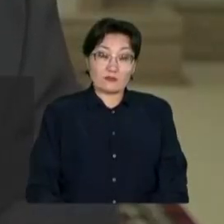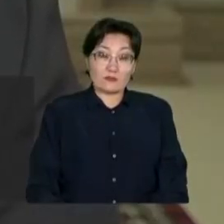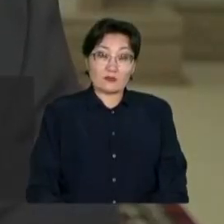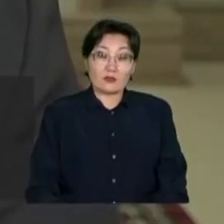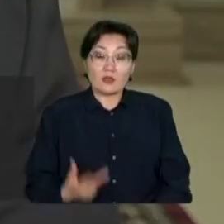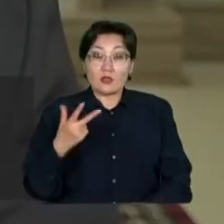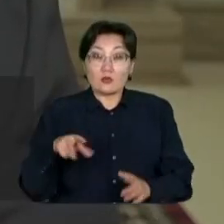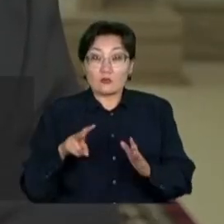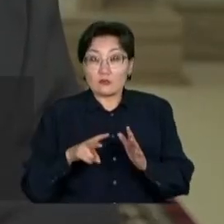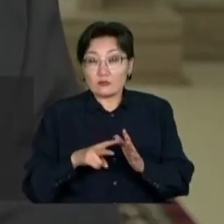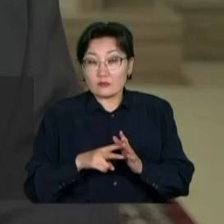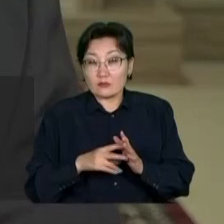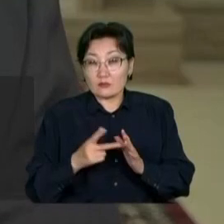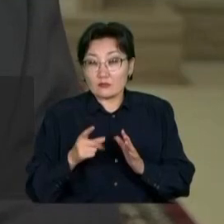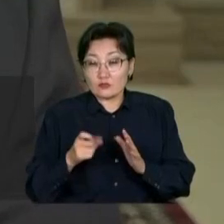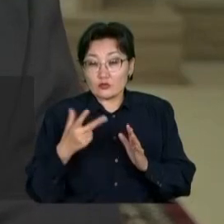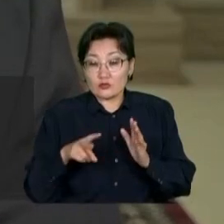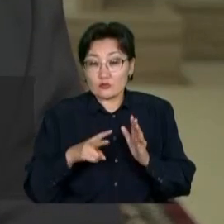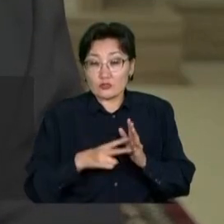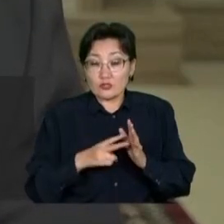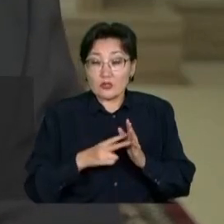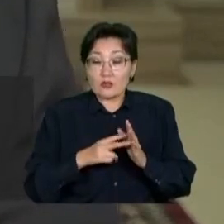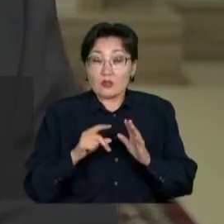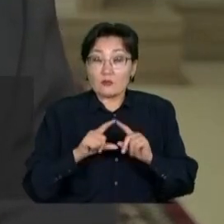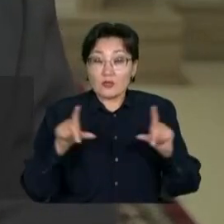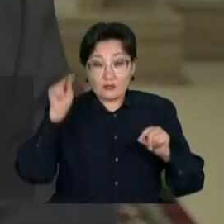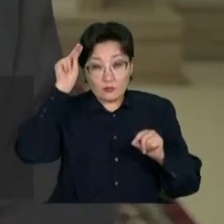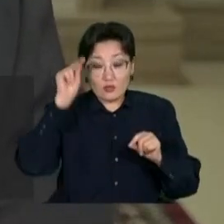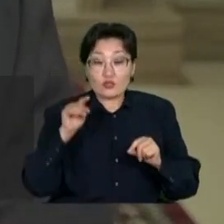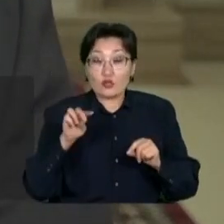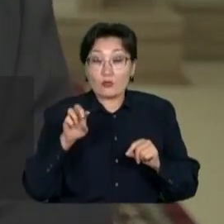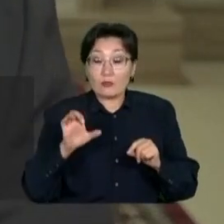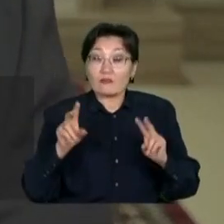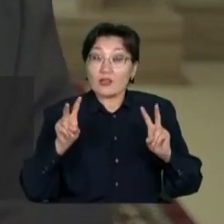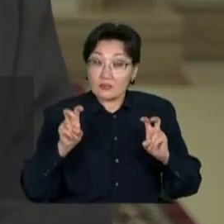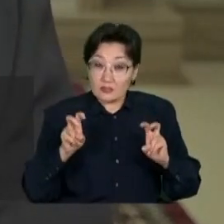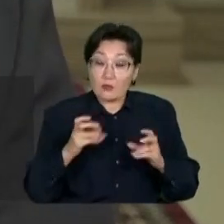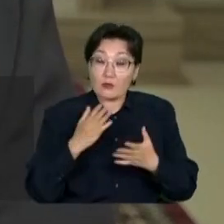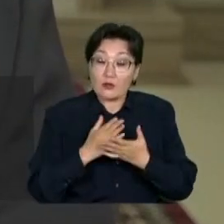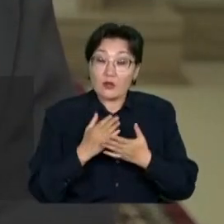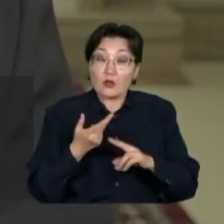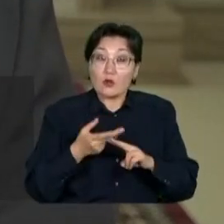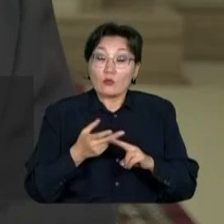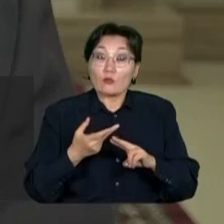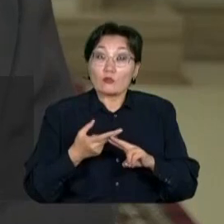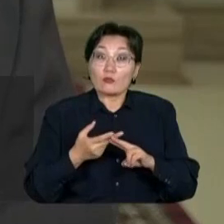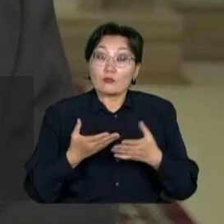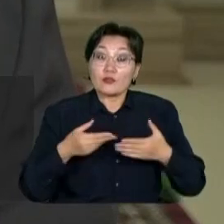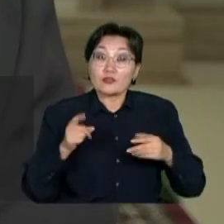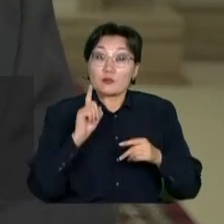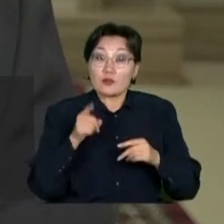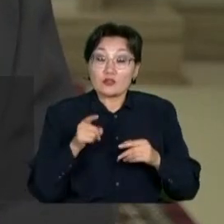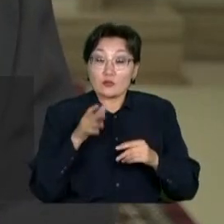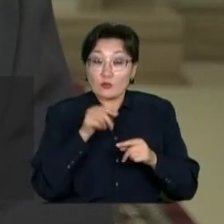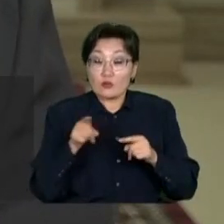137-ші жалпы білім беретін мектепте Мағжан Жұмабаевтың аты берілгендіктен біз бір жыл болды. Бұл Мағжан